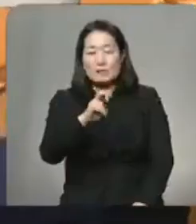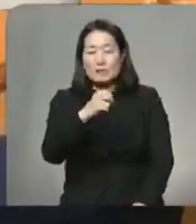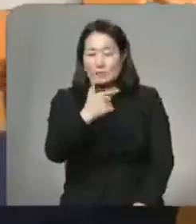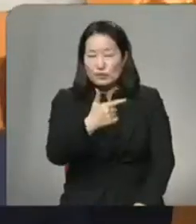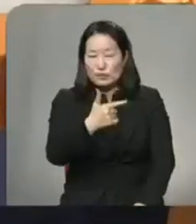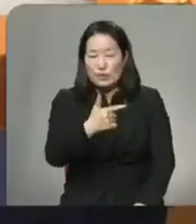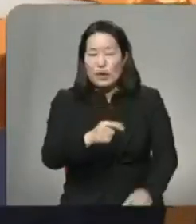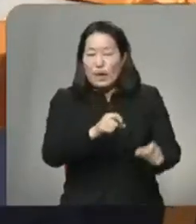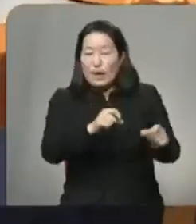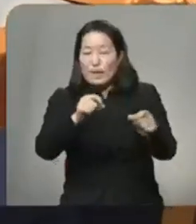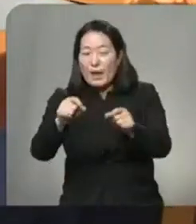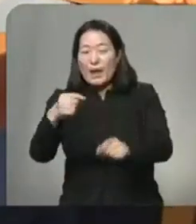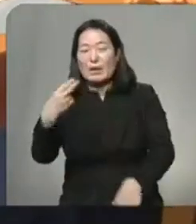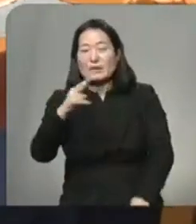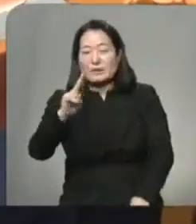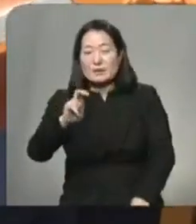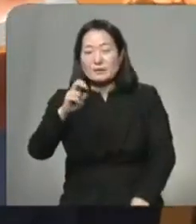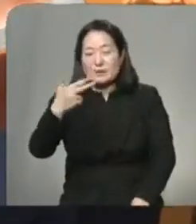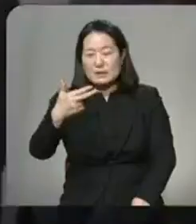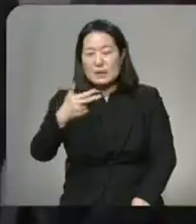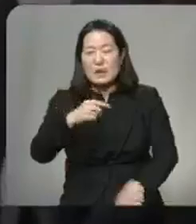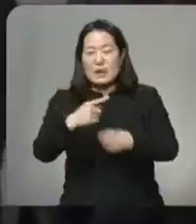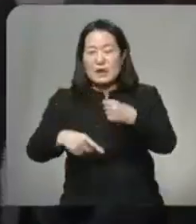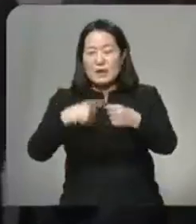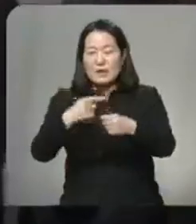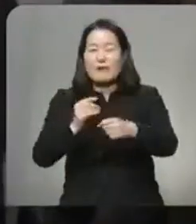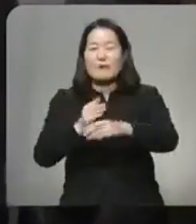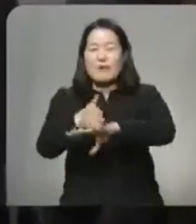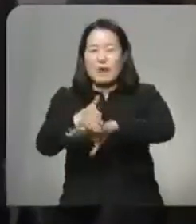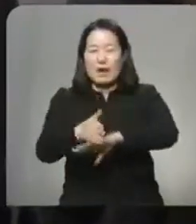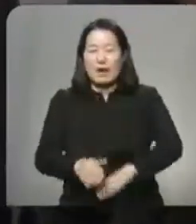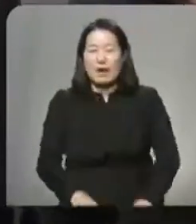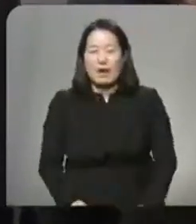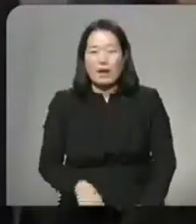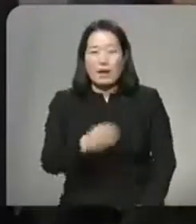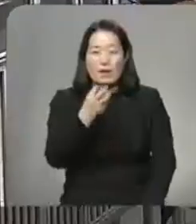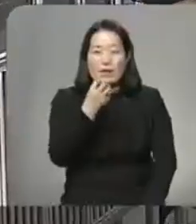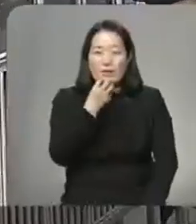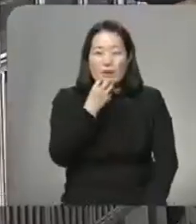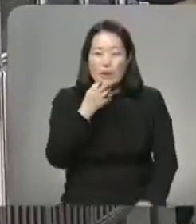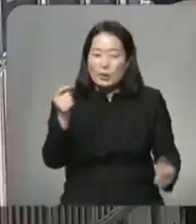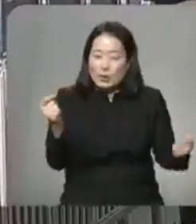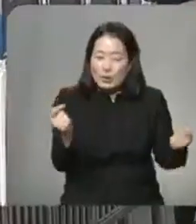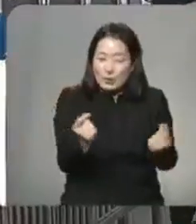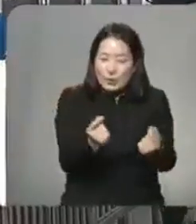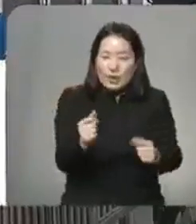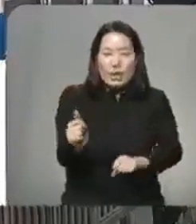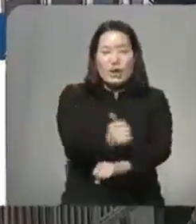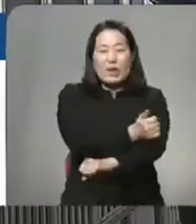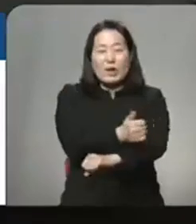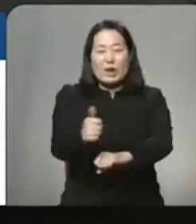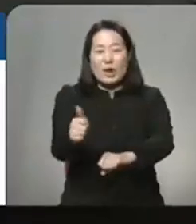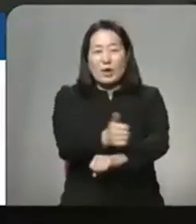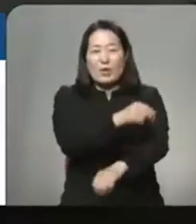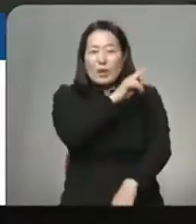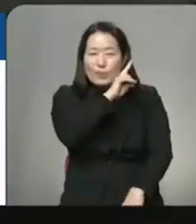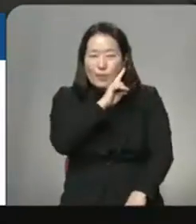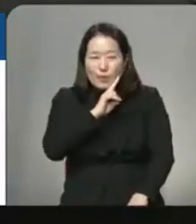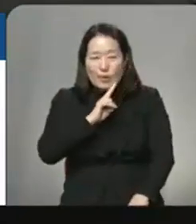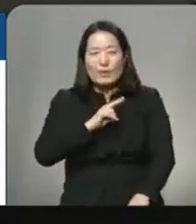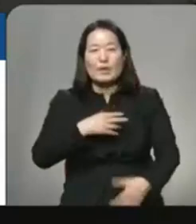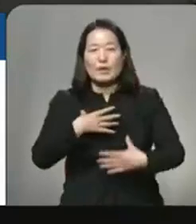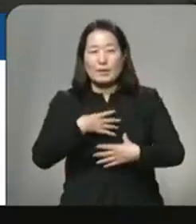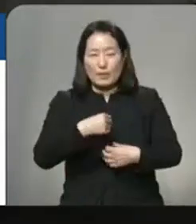2027년 으로 일 년 늦어졌습니다 서울 하고 예 가까워서 왔다갔다 하고 여러가지 혜택을 많이 누리는